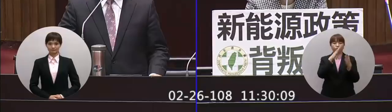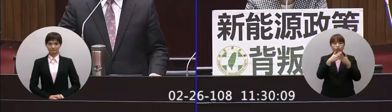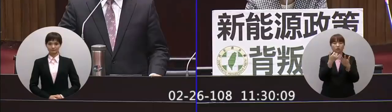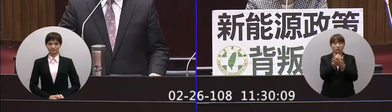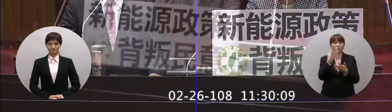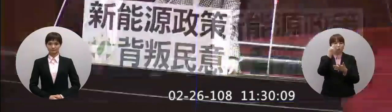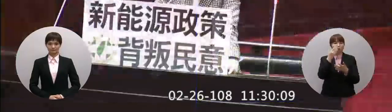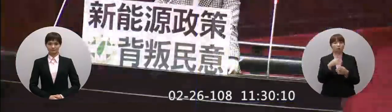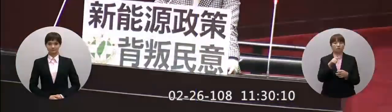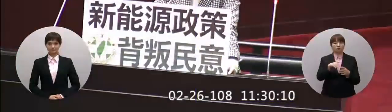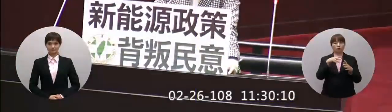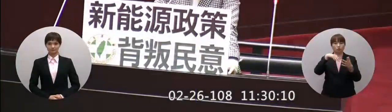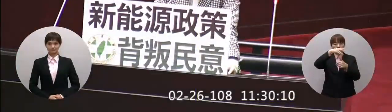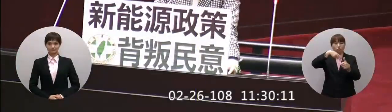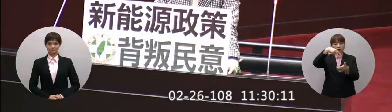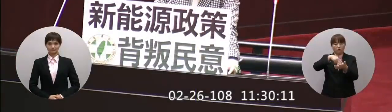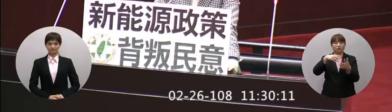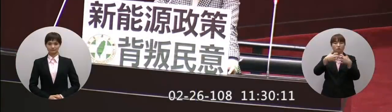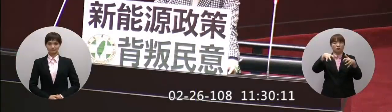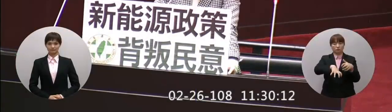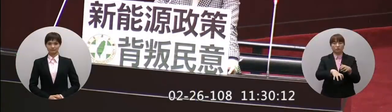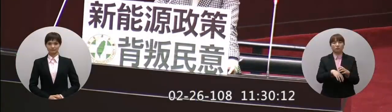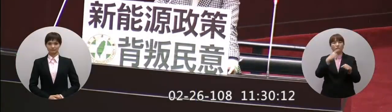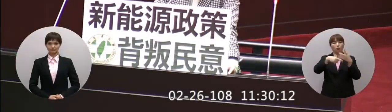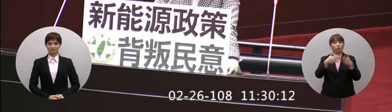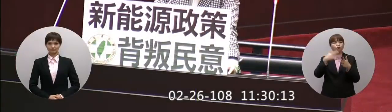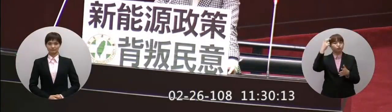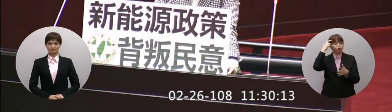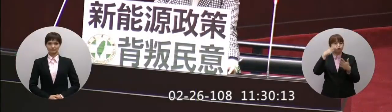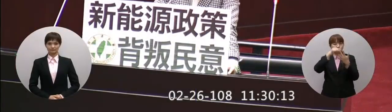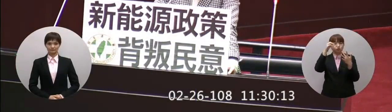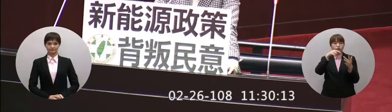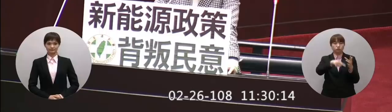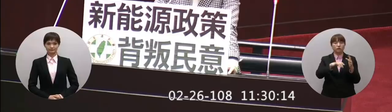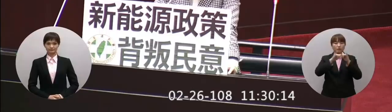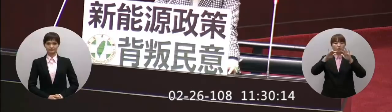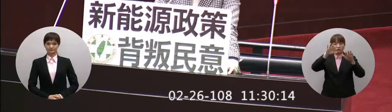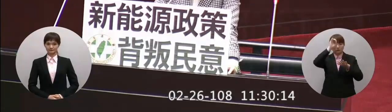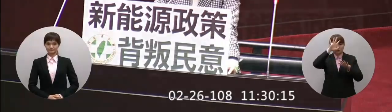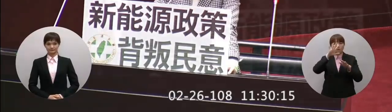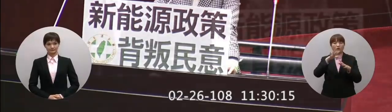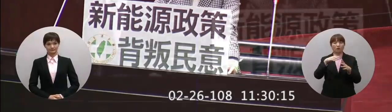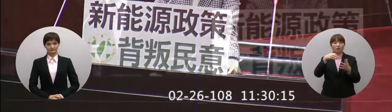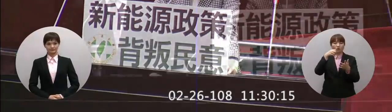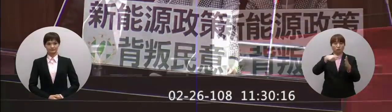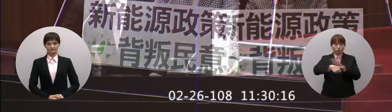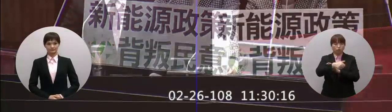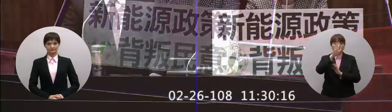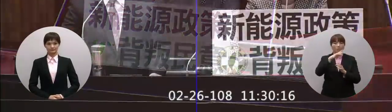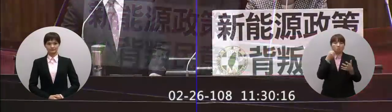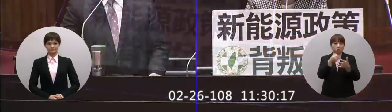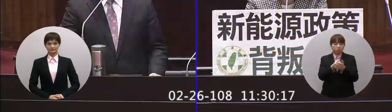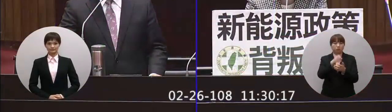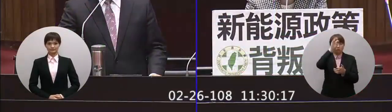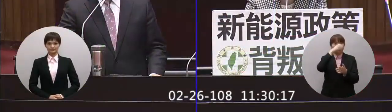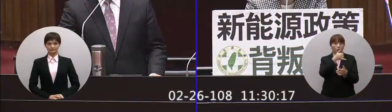客观，这是一个独立的机关。你为什么执意要选一个是民进党党籍，而且是忠贞党